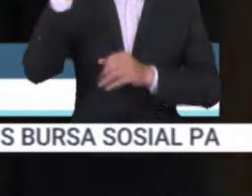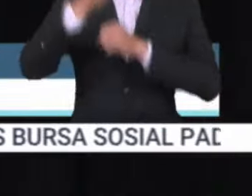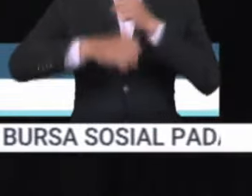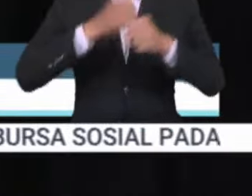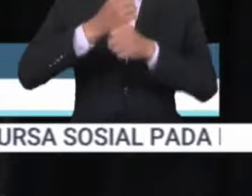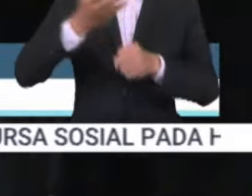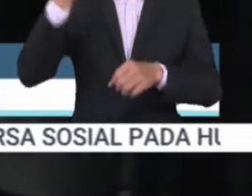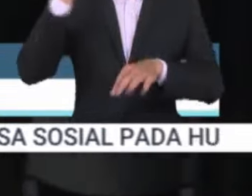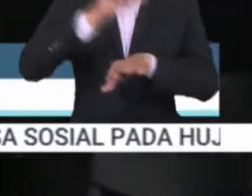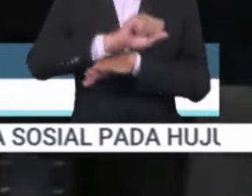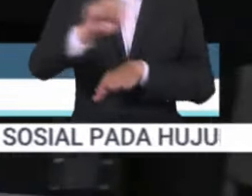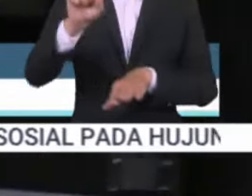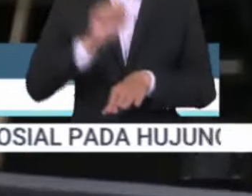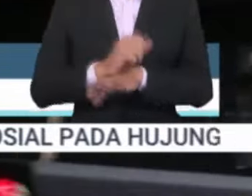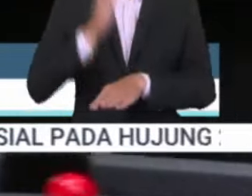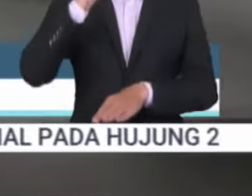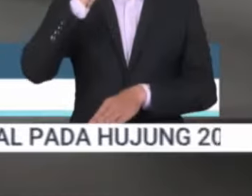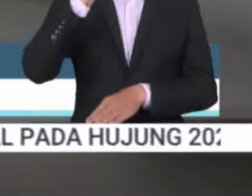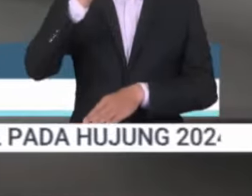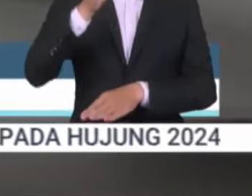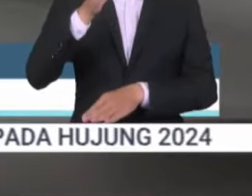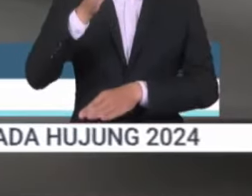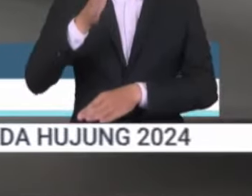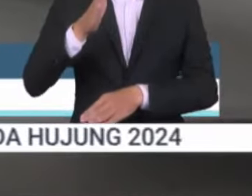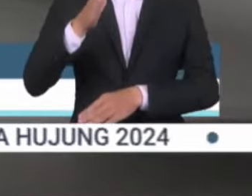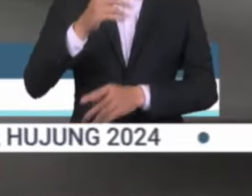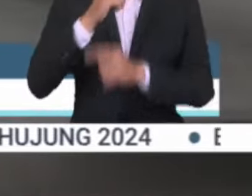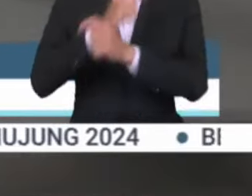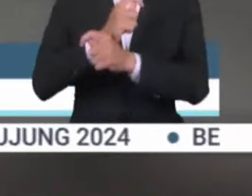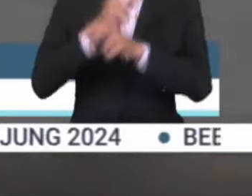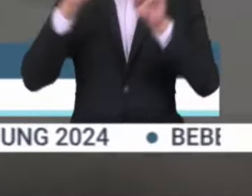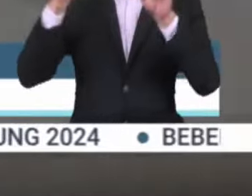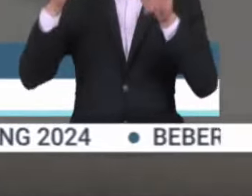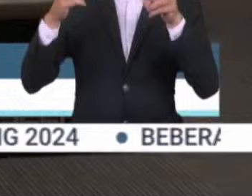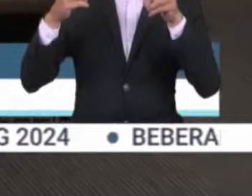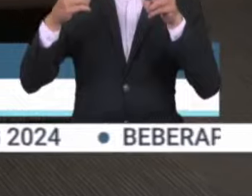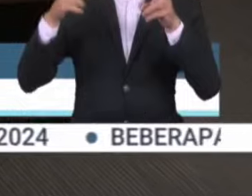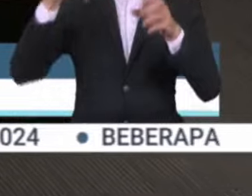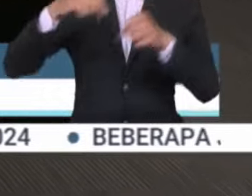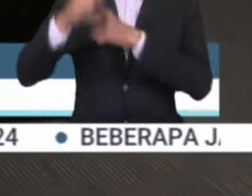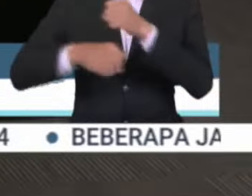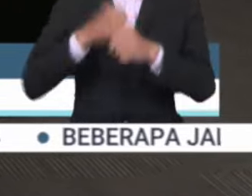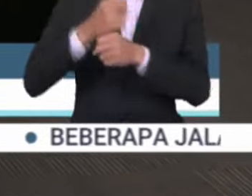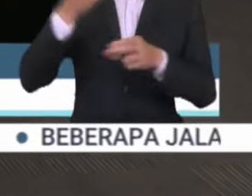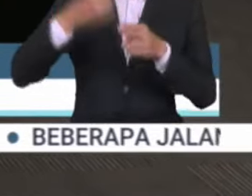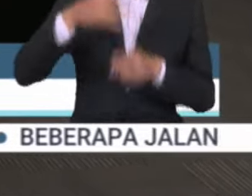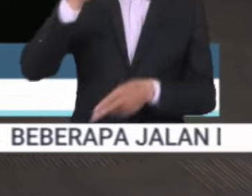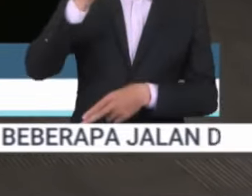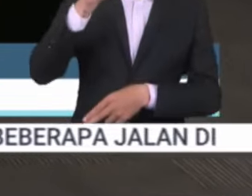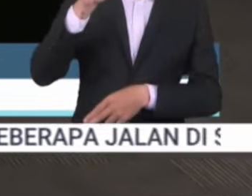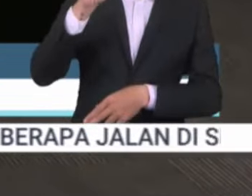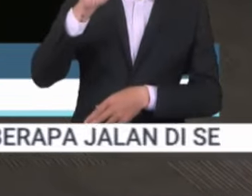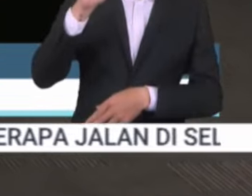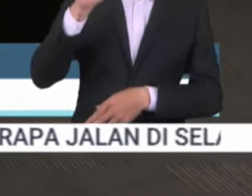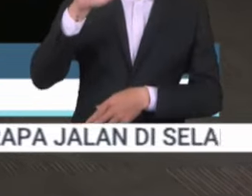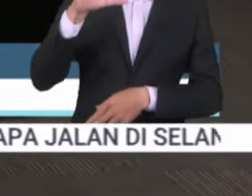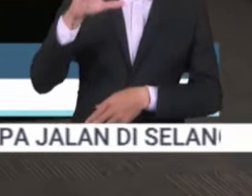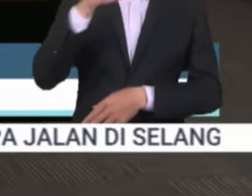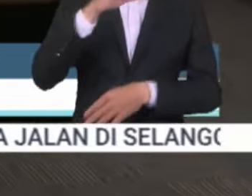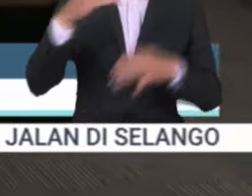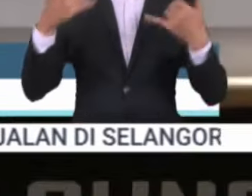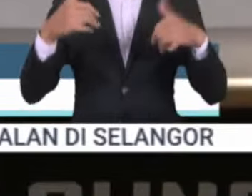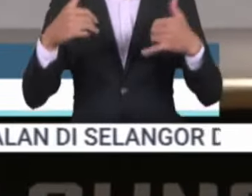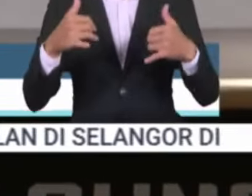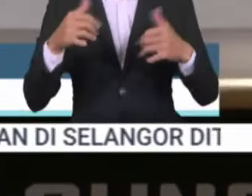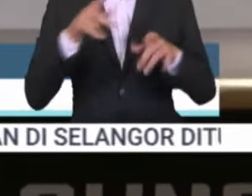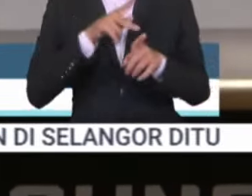lalu dari Singapura yang akan mempertahankan gelarannya pada tahun ini iaitu Dominic Ng. Selain itu, pemain profesional